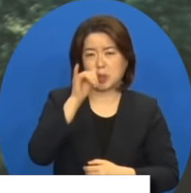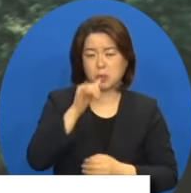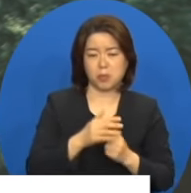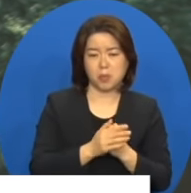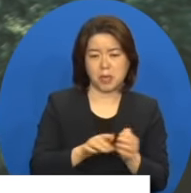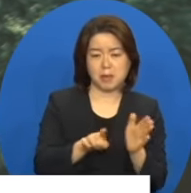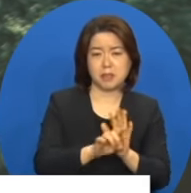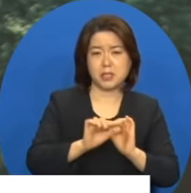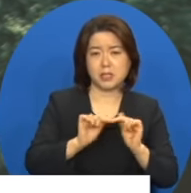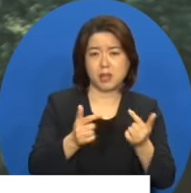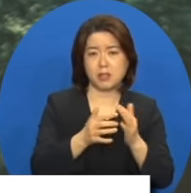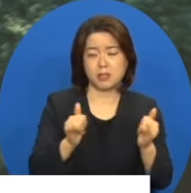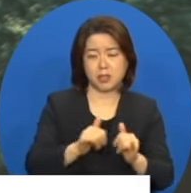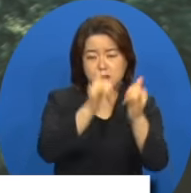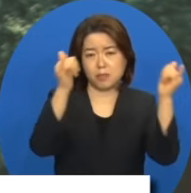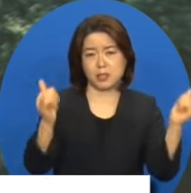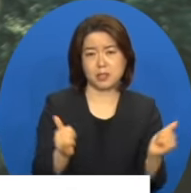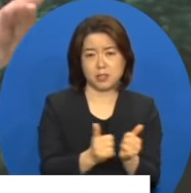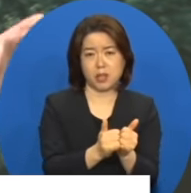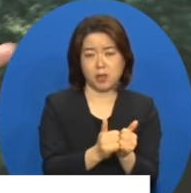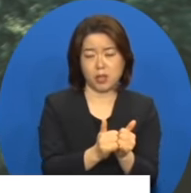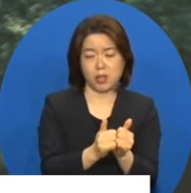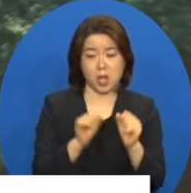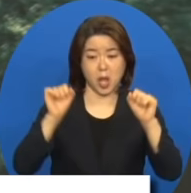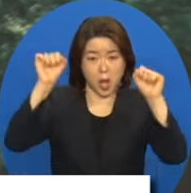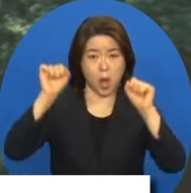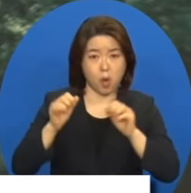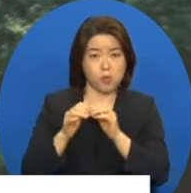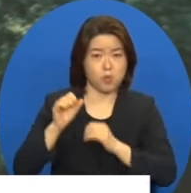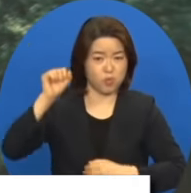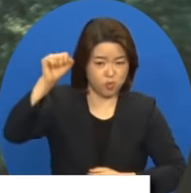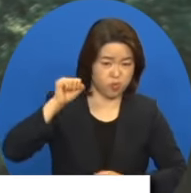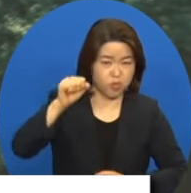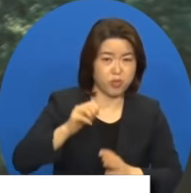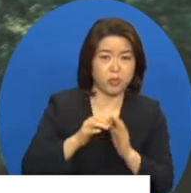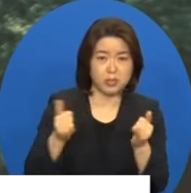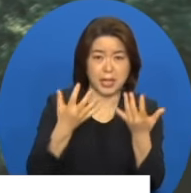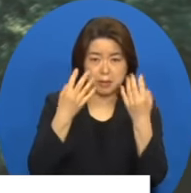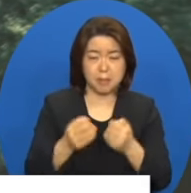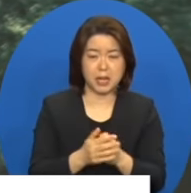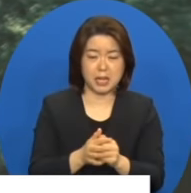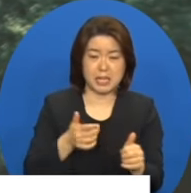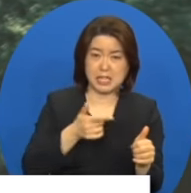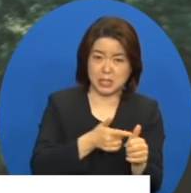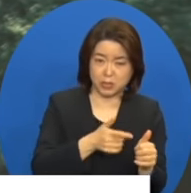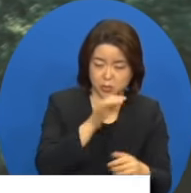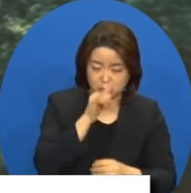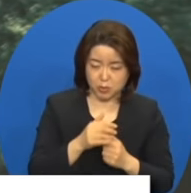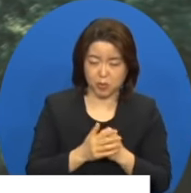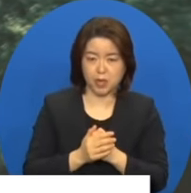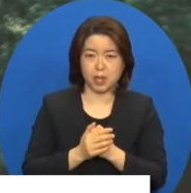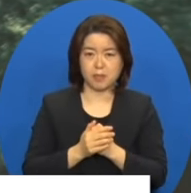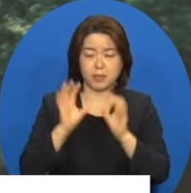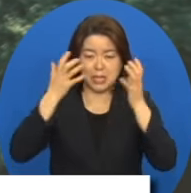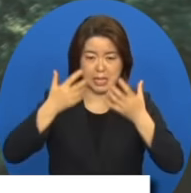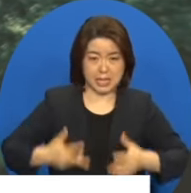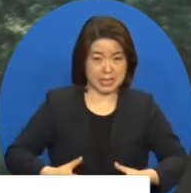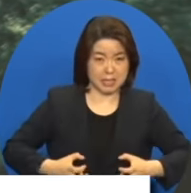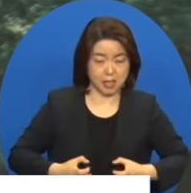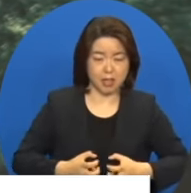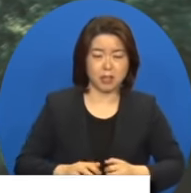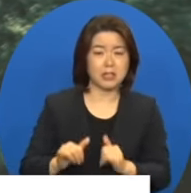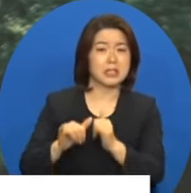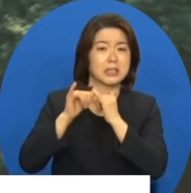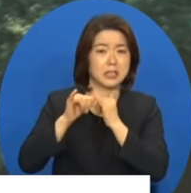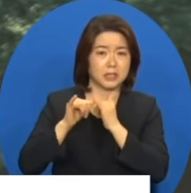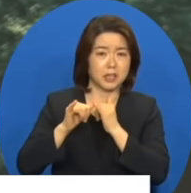무신론자인 그런 사회 운동가들도 많습니다. 동성애, 낙태, 자살